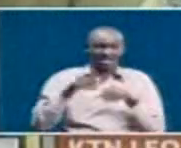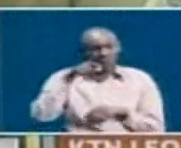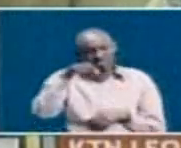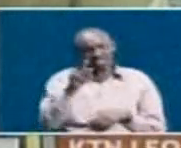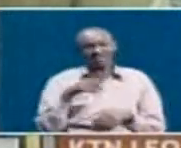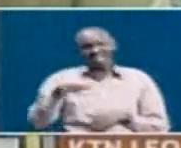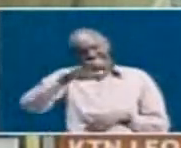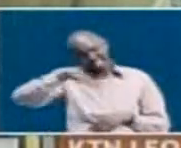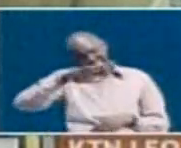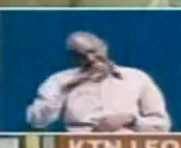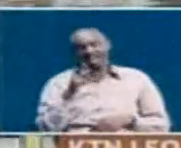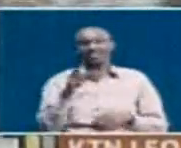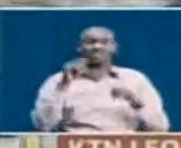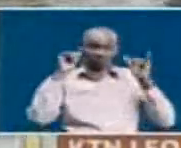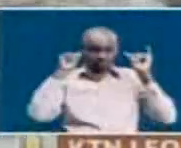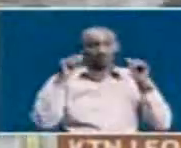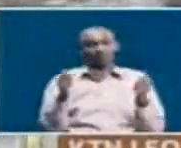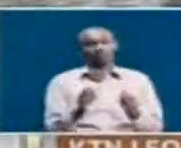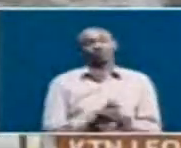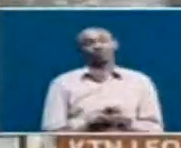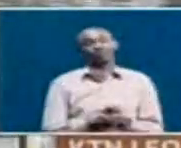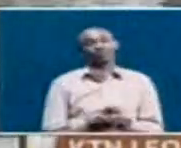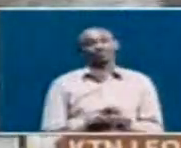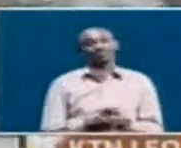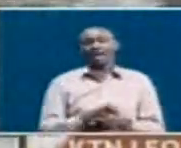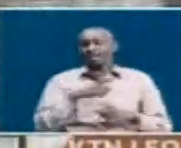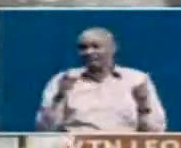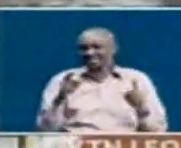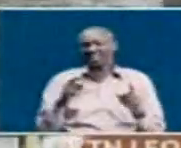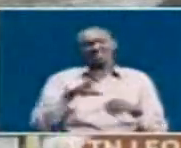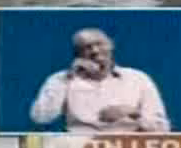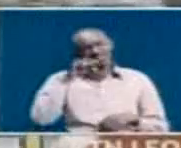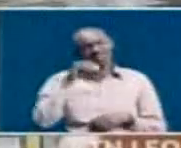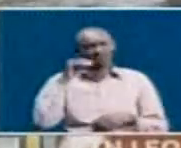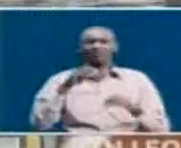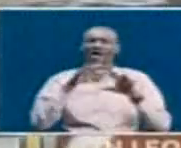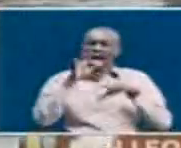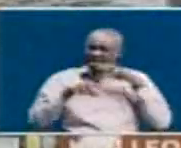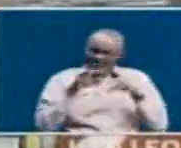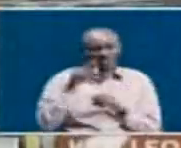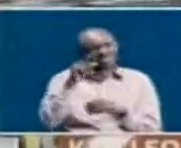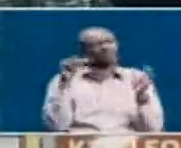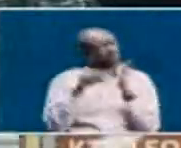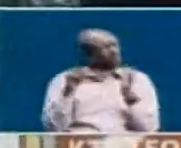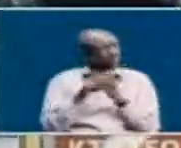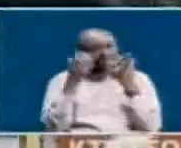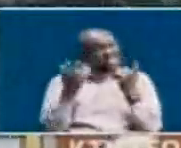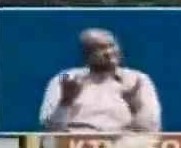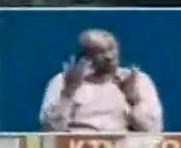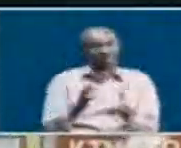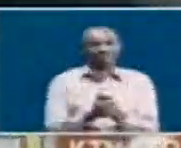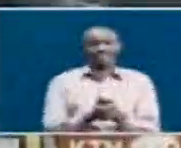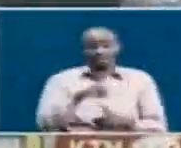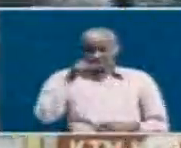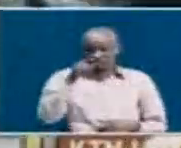katika mazingira ya ufugaji. Swala la wizi wa mifugo ndilo limekuwa donda ndugu hapa. Na sherehe